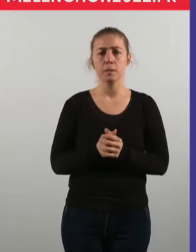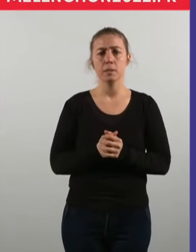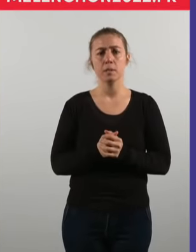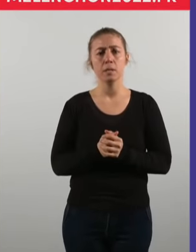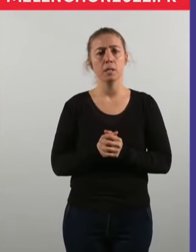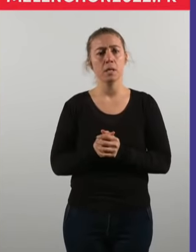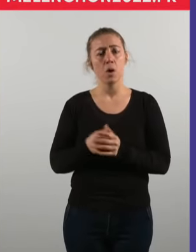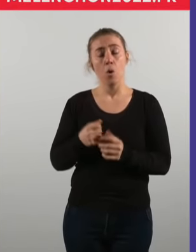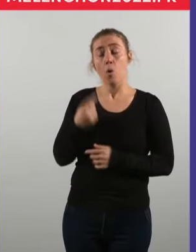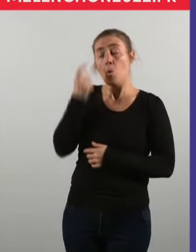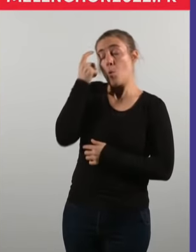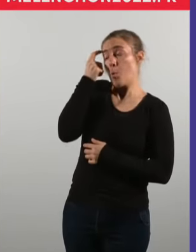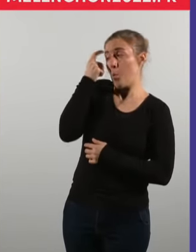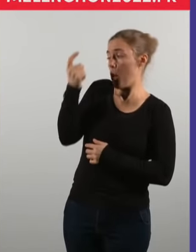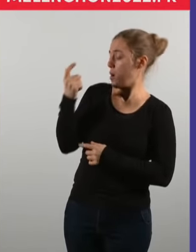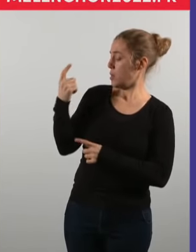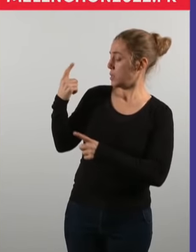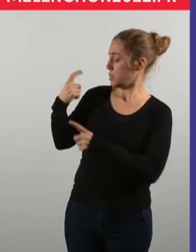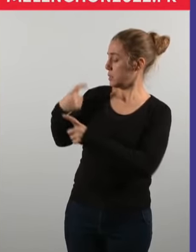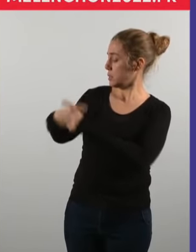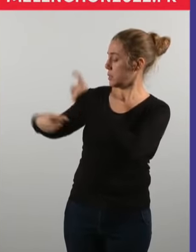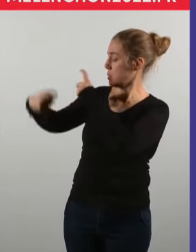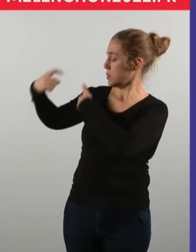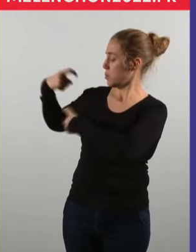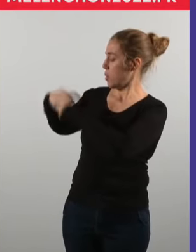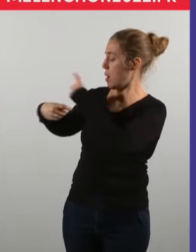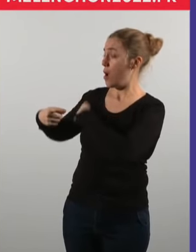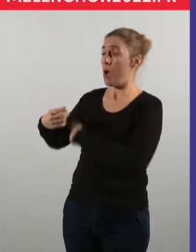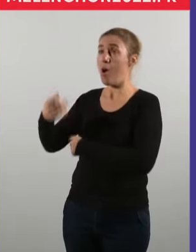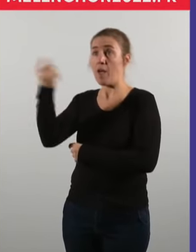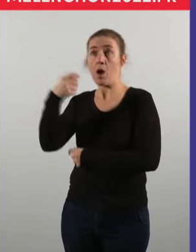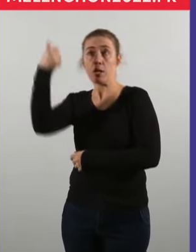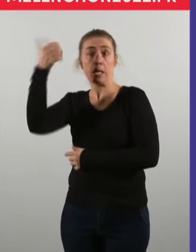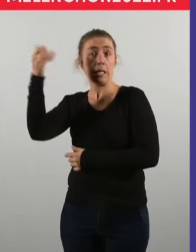n'est et ne saurait être que l'histoire